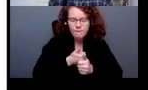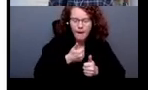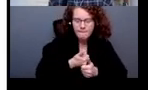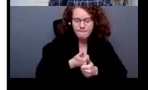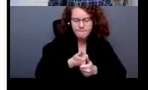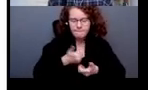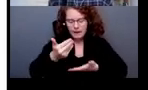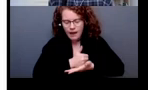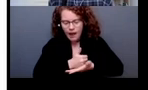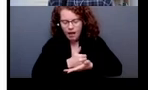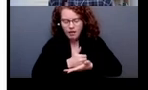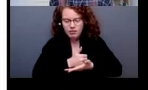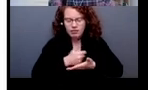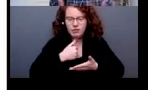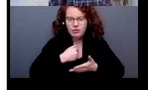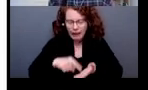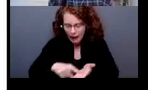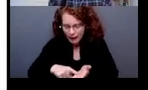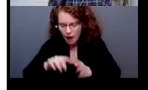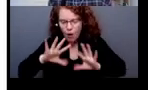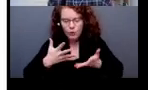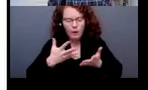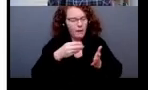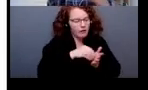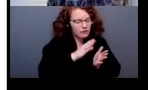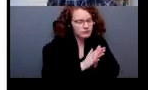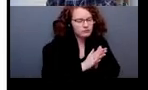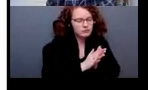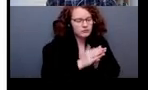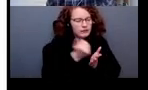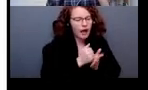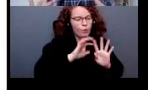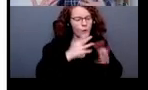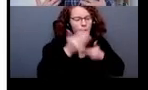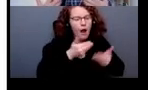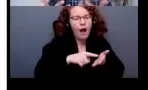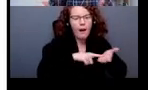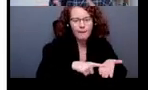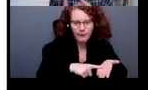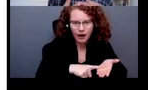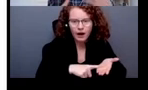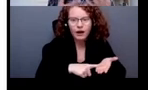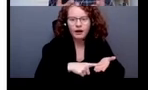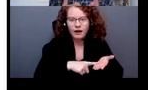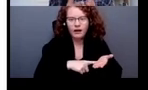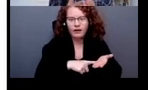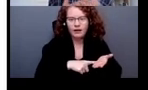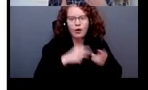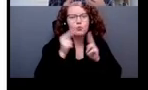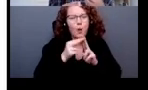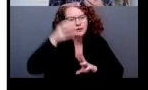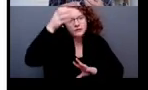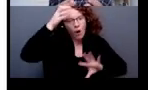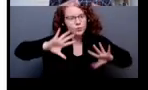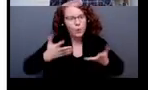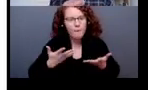justement ce savoir alors qu'il est en train de se dérouler. Donc très souvent, on a constaté